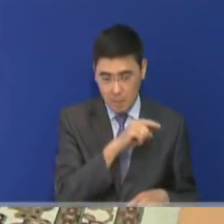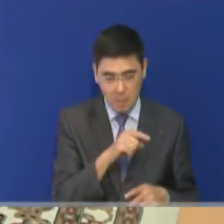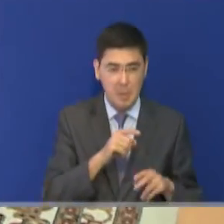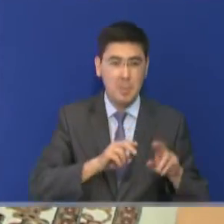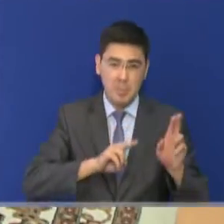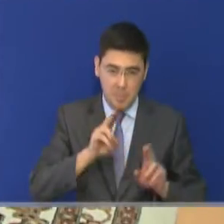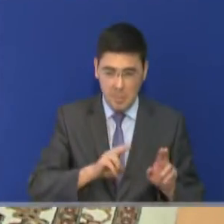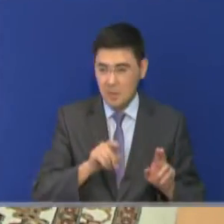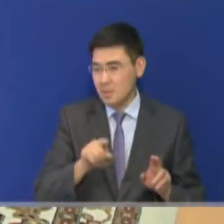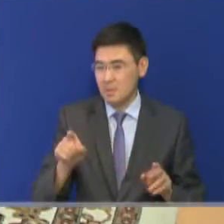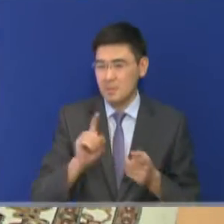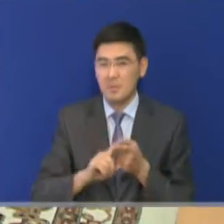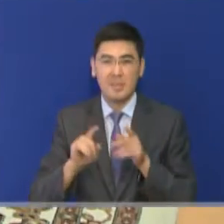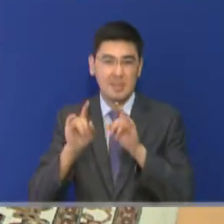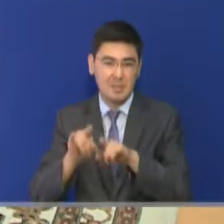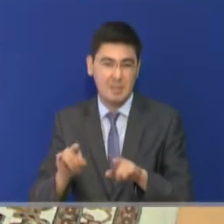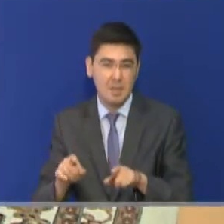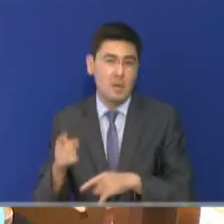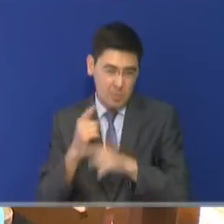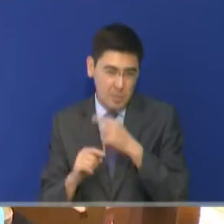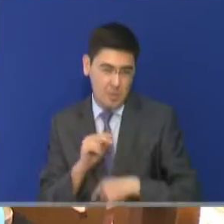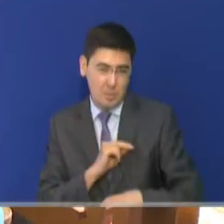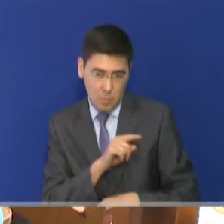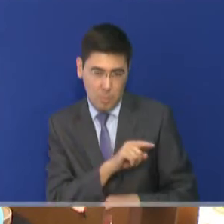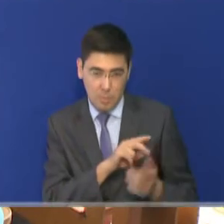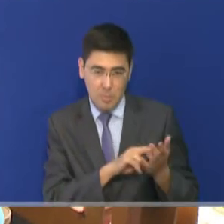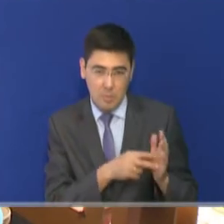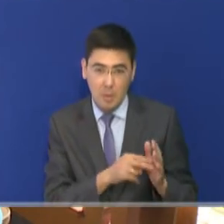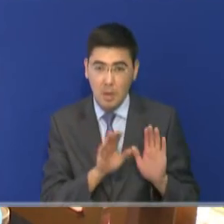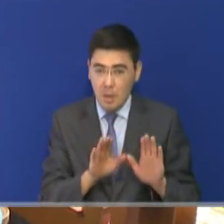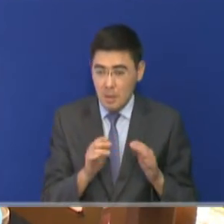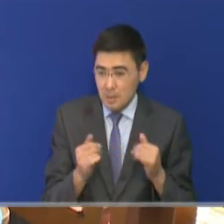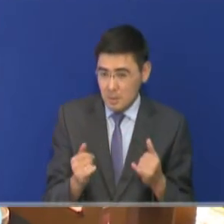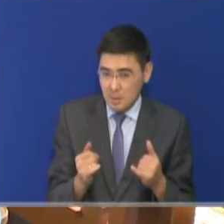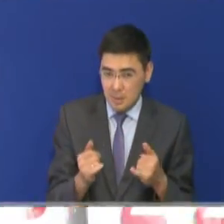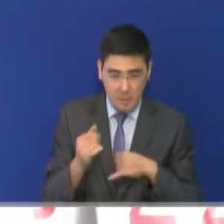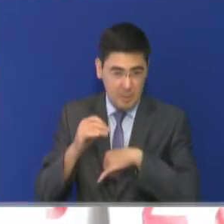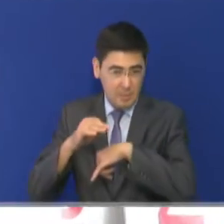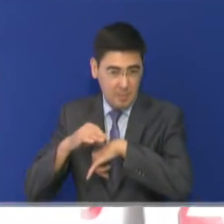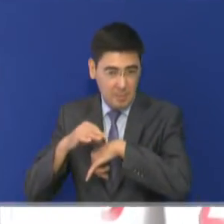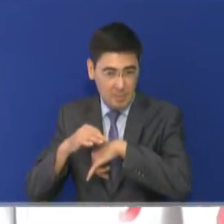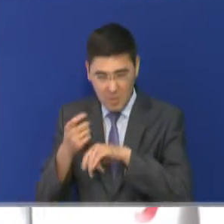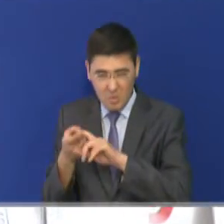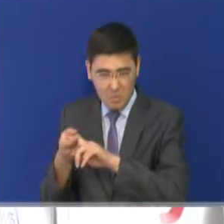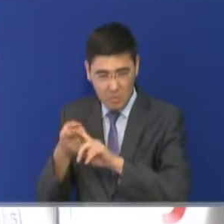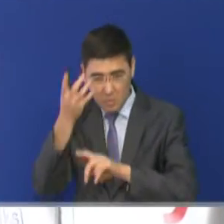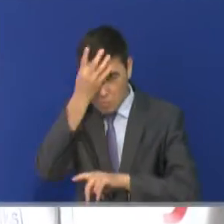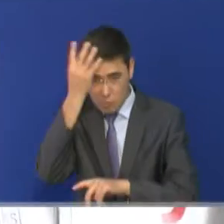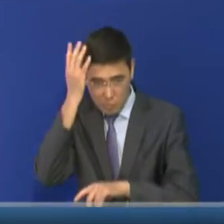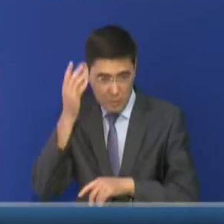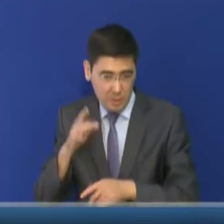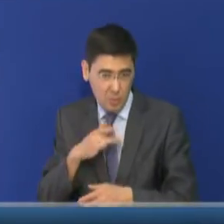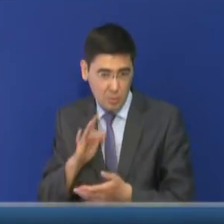работы детских садов. Однако из-за неблагоприятной эпидситуации по коронавирусу в семье этот вопрос пока остается